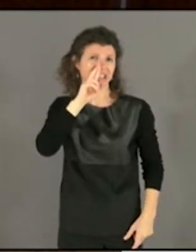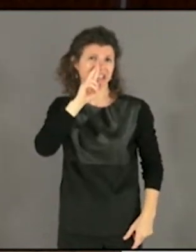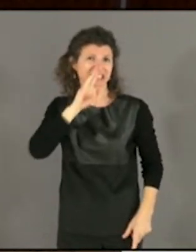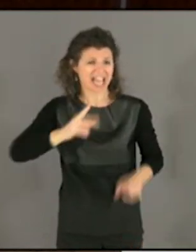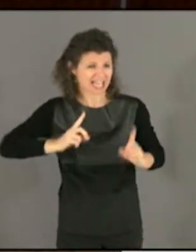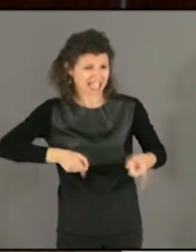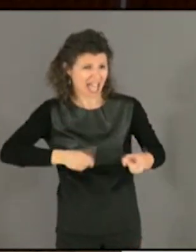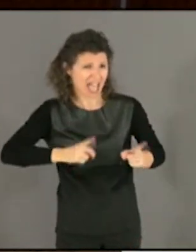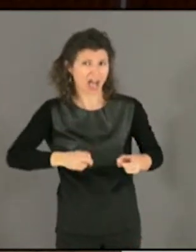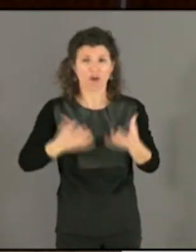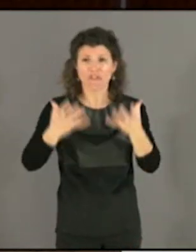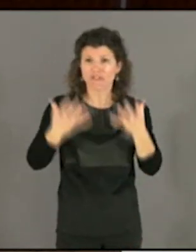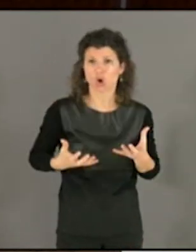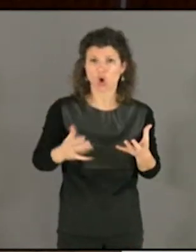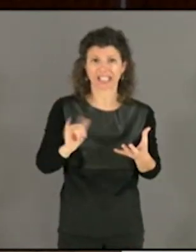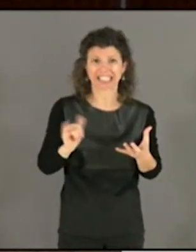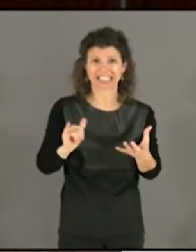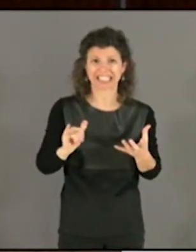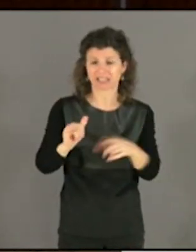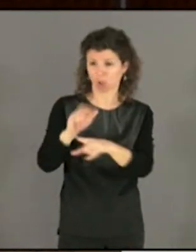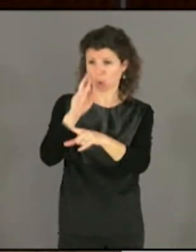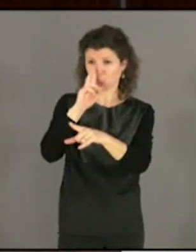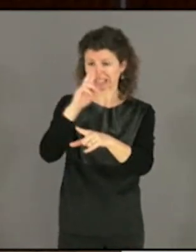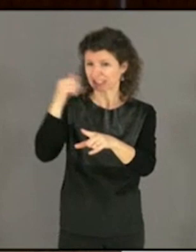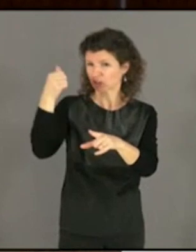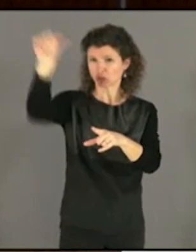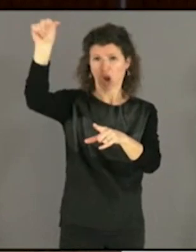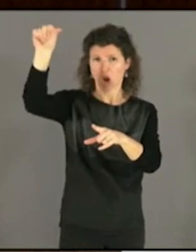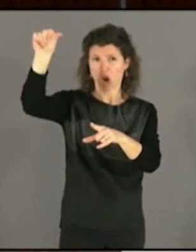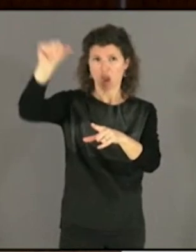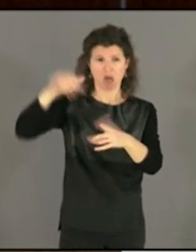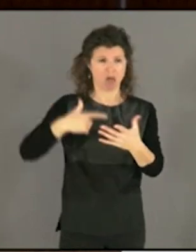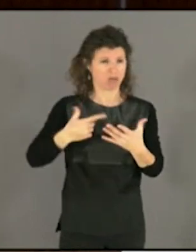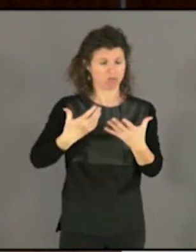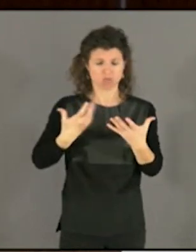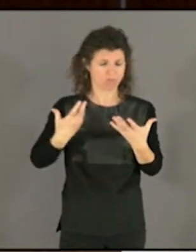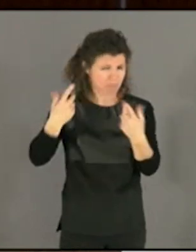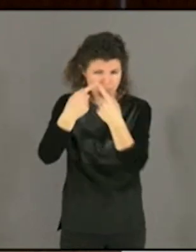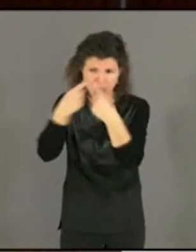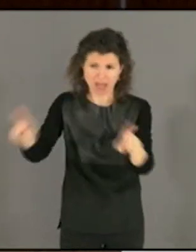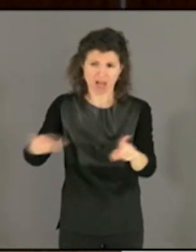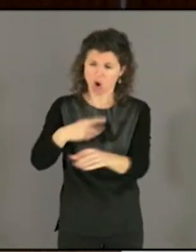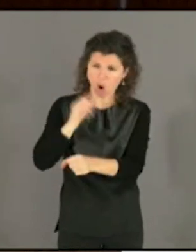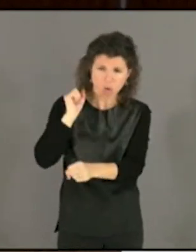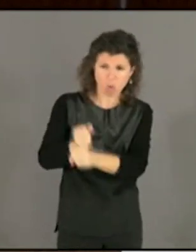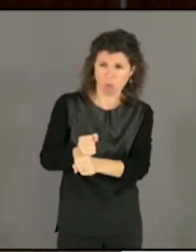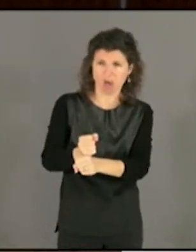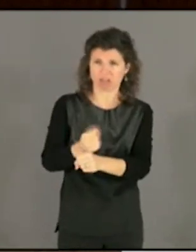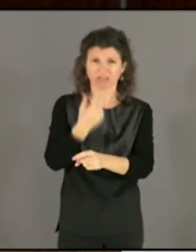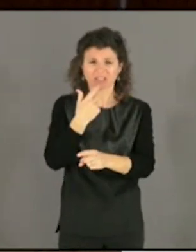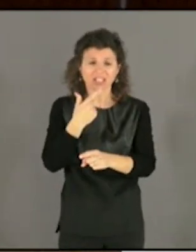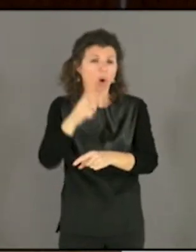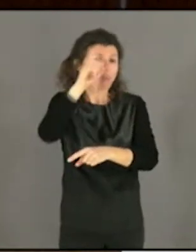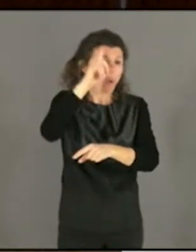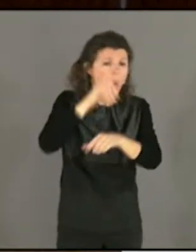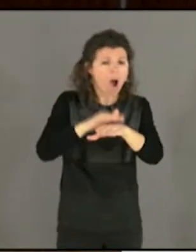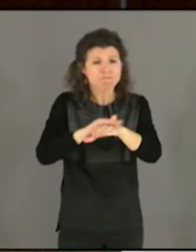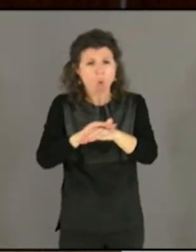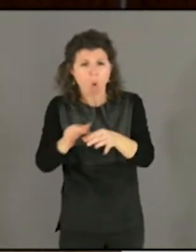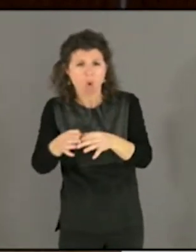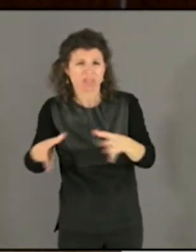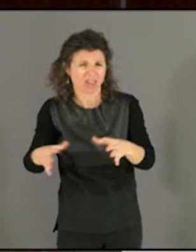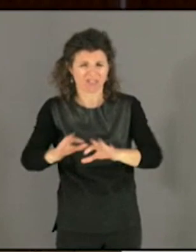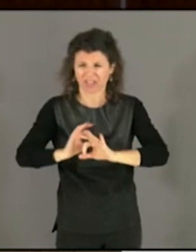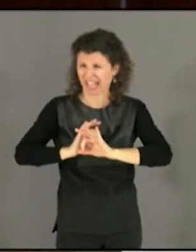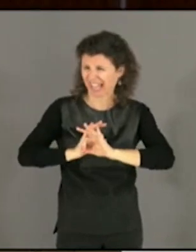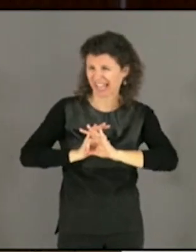que nous condamnons évidemment fermement, sans réserve, à qui nous ne trouvons aucune excuse, aurait